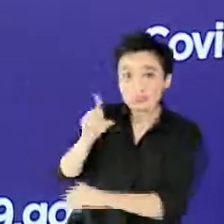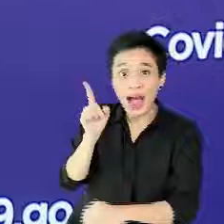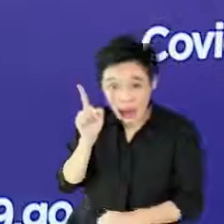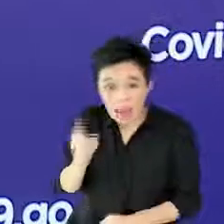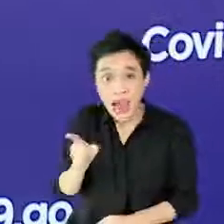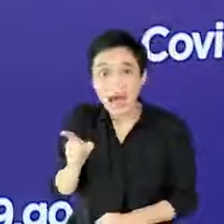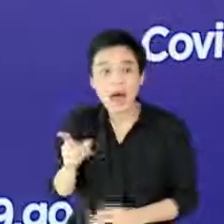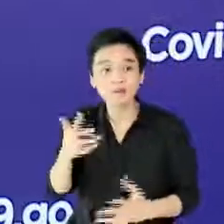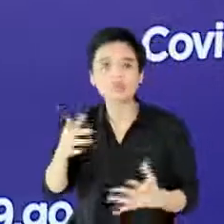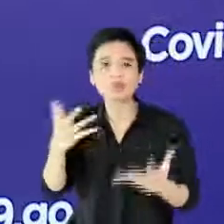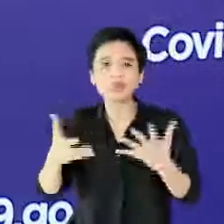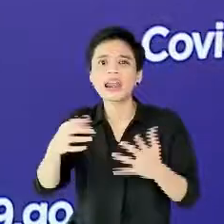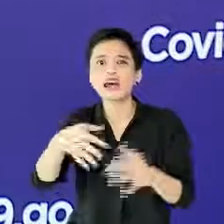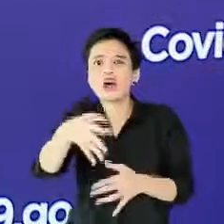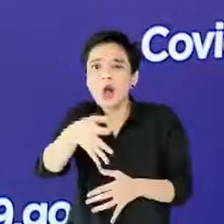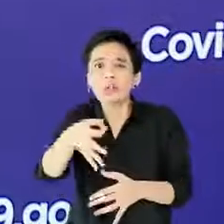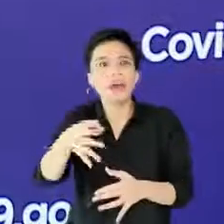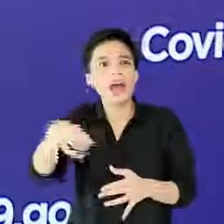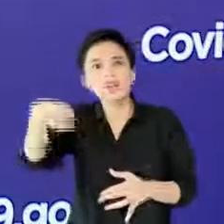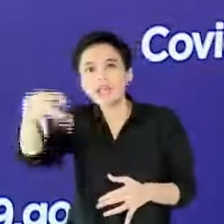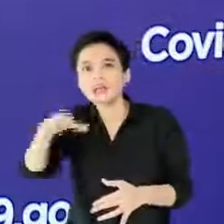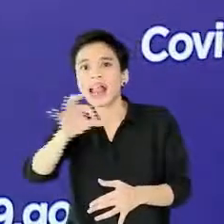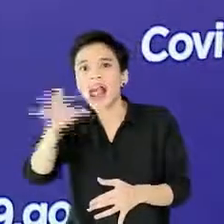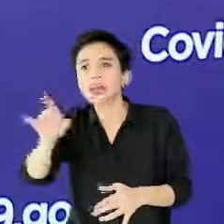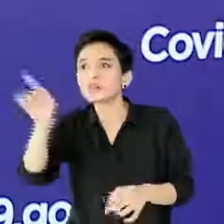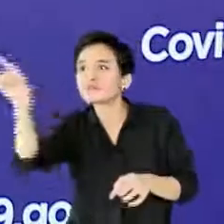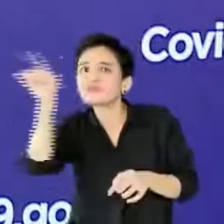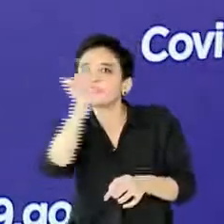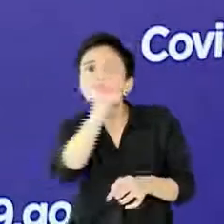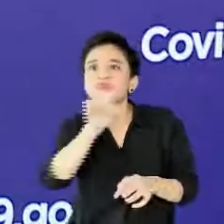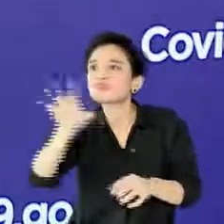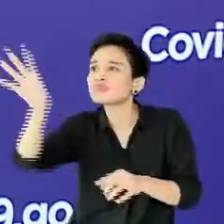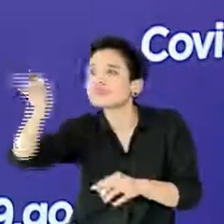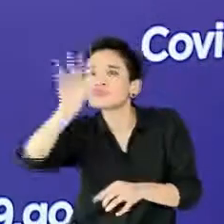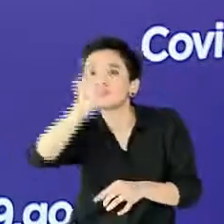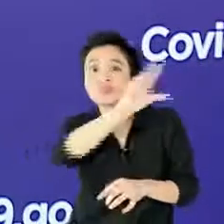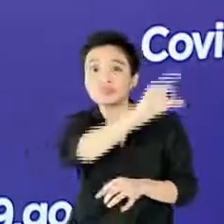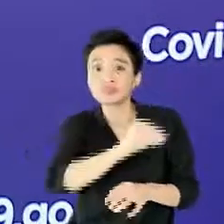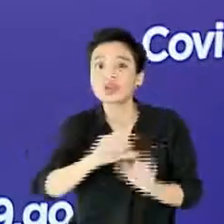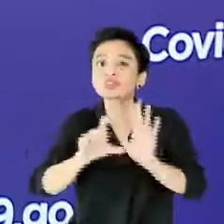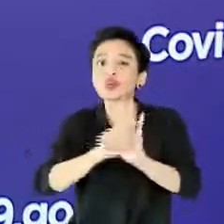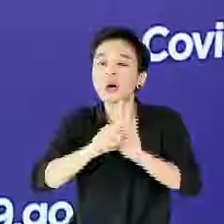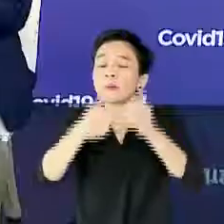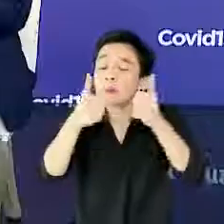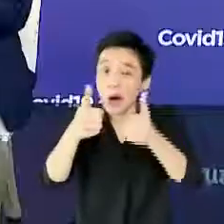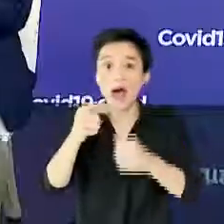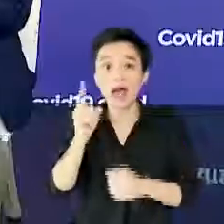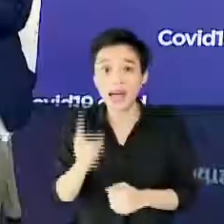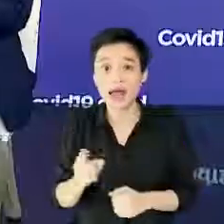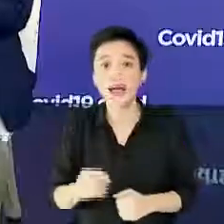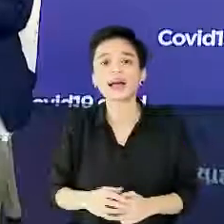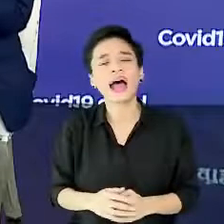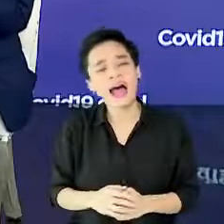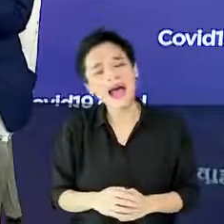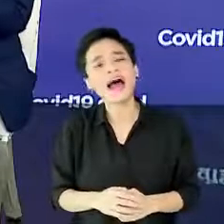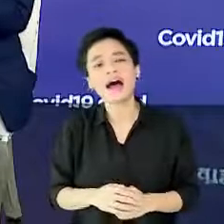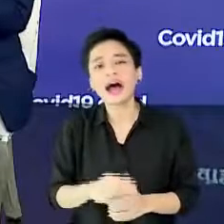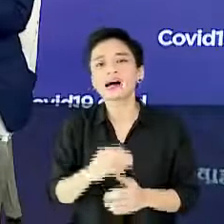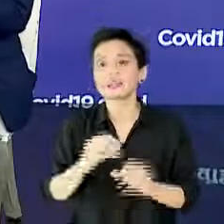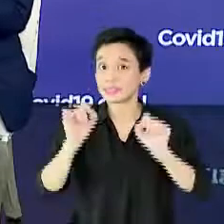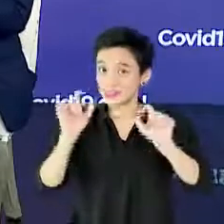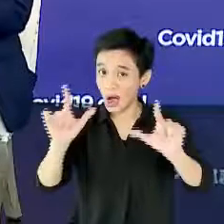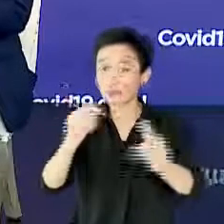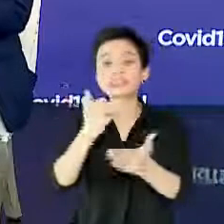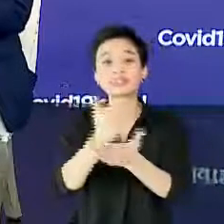pot patut dijadikan model gitu untuk kolaborasi pemerintah dan masyarakat tadi ya sebenarnya setiap wilayah